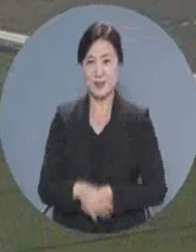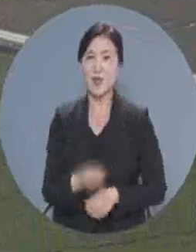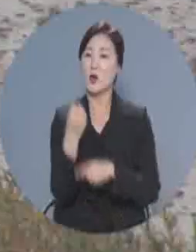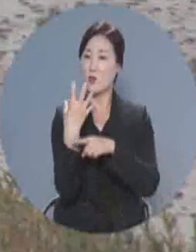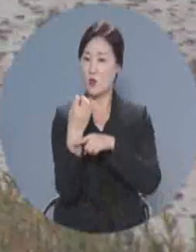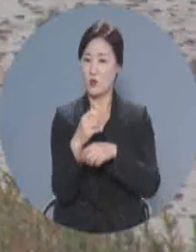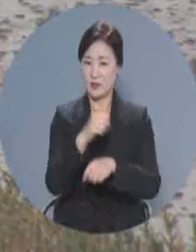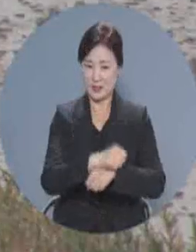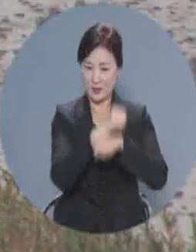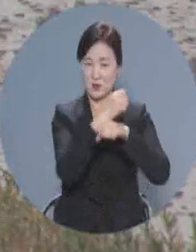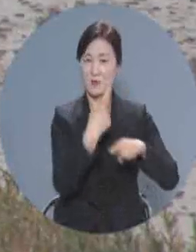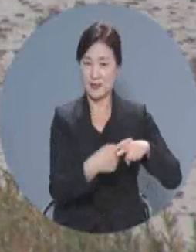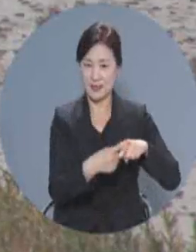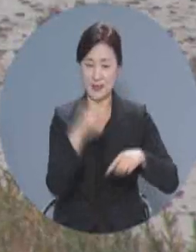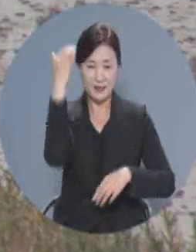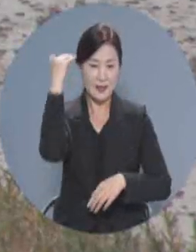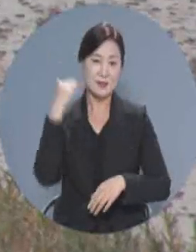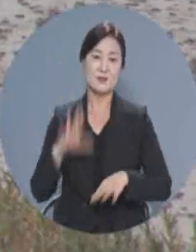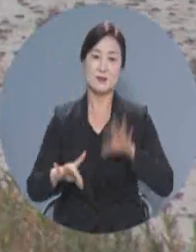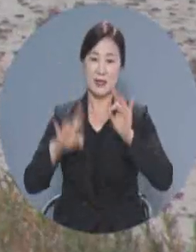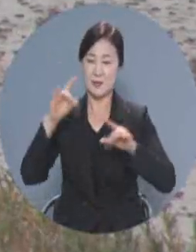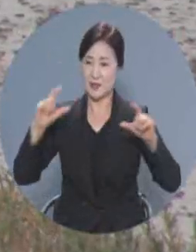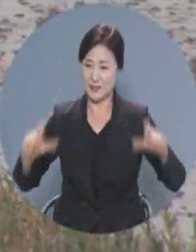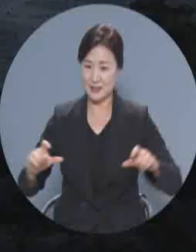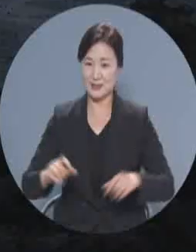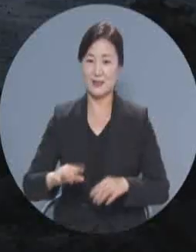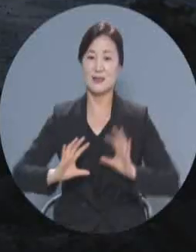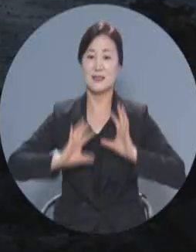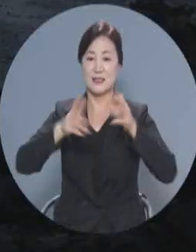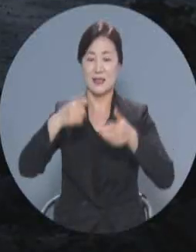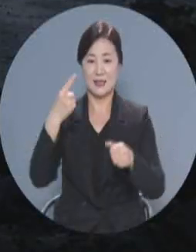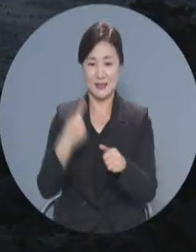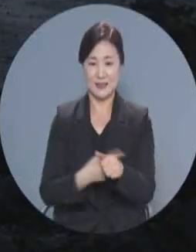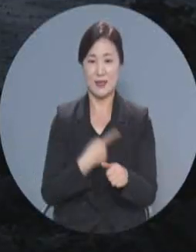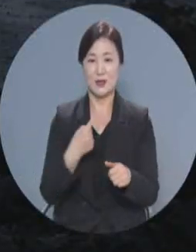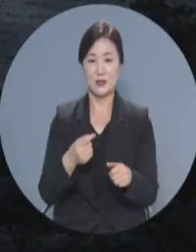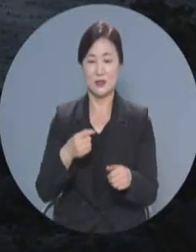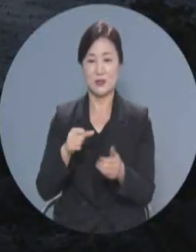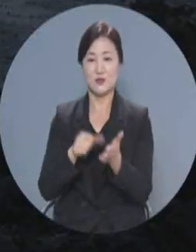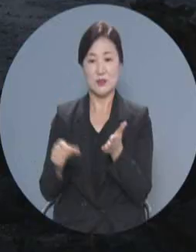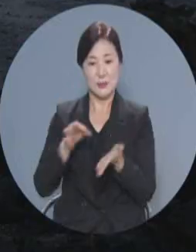보물창고로 불리는 한국의 갯벌이 유네스코 세계자연유산에 등재됐습니다.